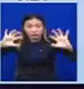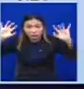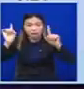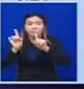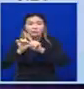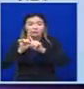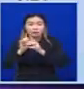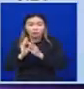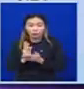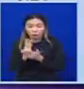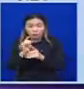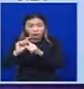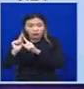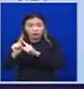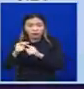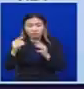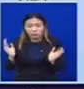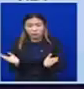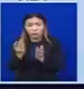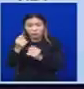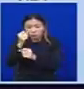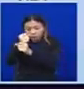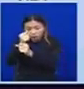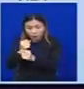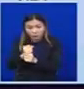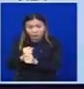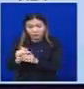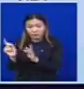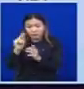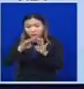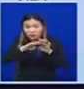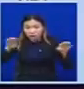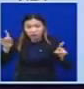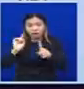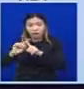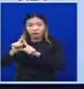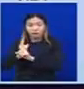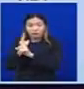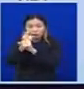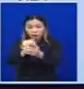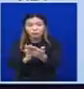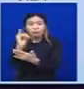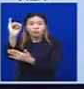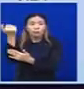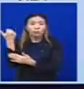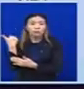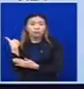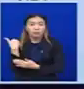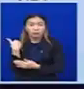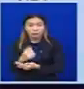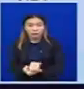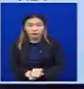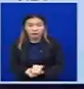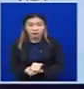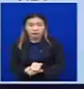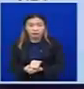ใกล้ชิดกันอย่างต่อเนื่องภาครัฐจะต้องดำเนินการตามมาตรการต่างๆที่ถูกต้องแล้วก็โดยเฉพาะที่ได้ตกล